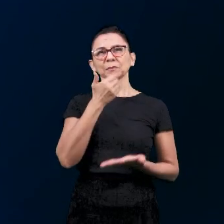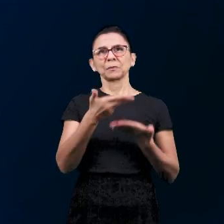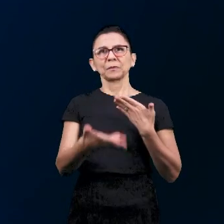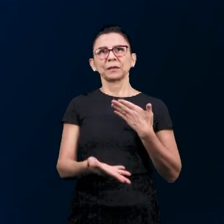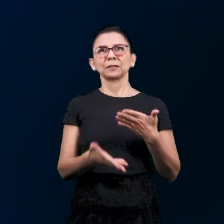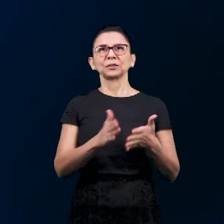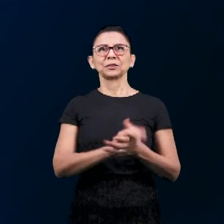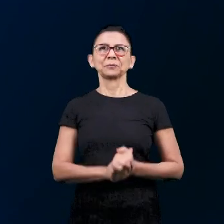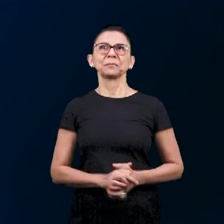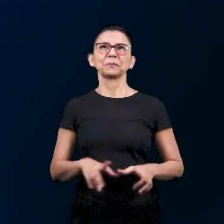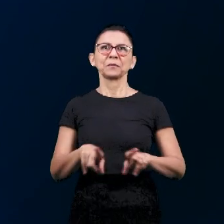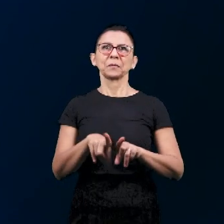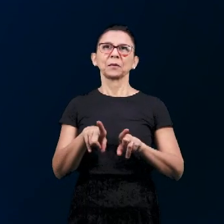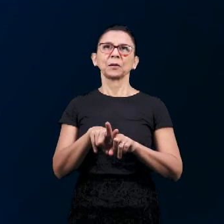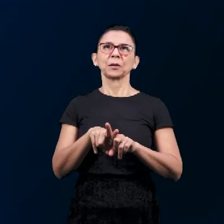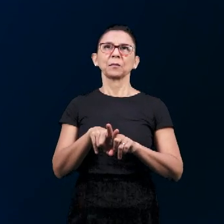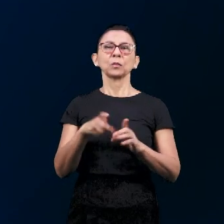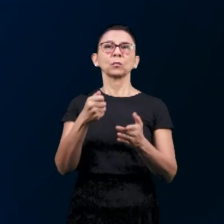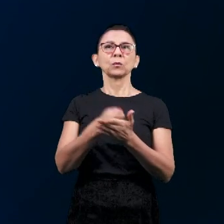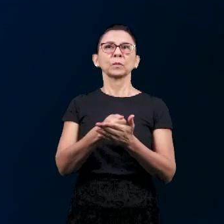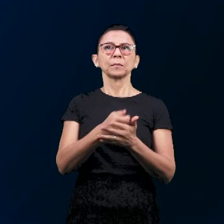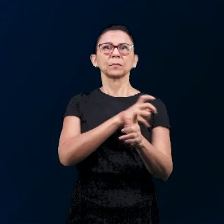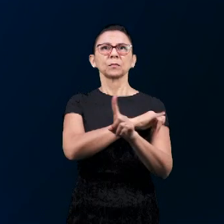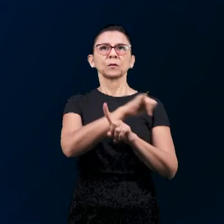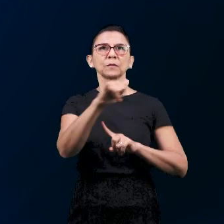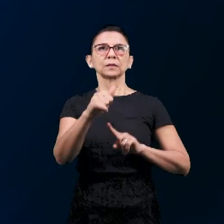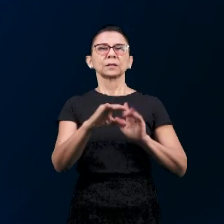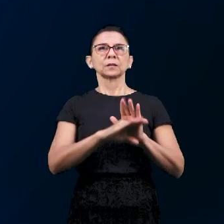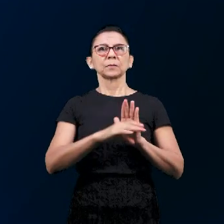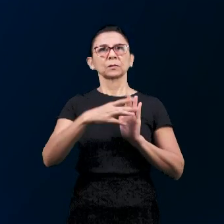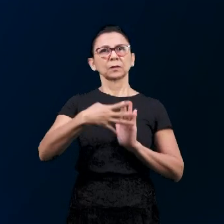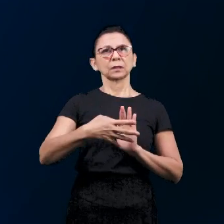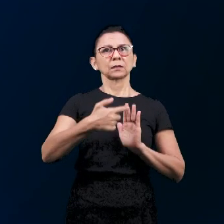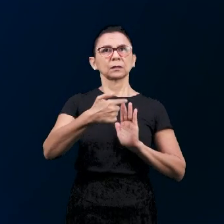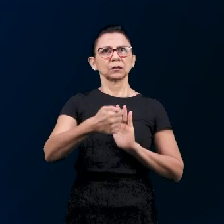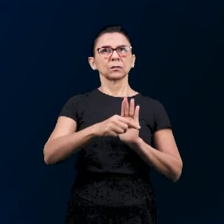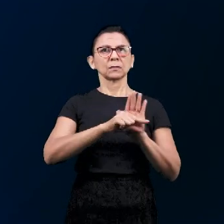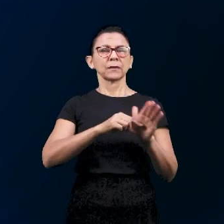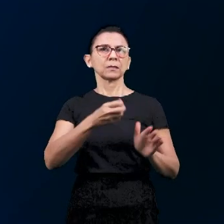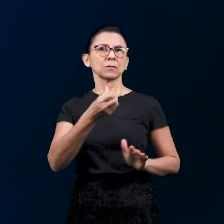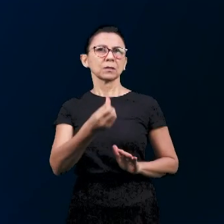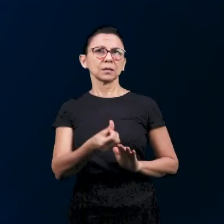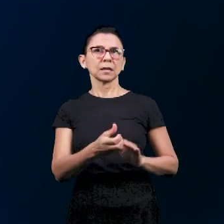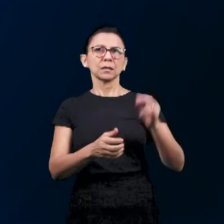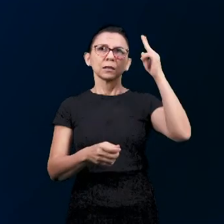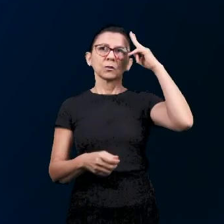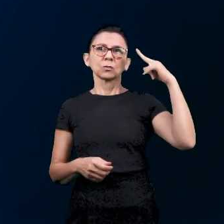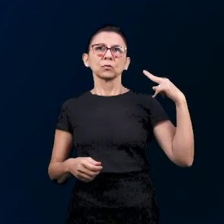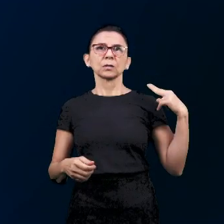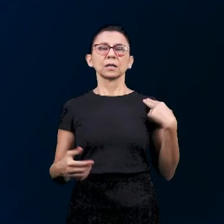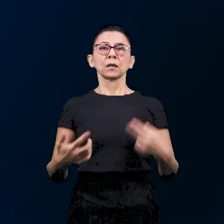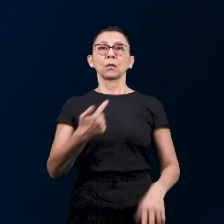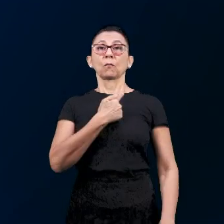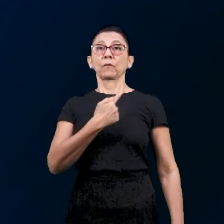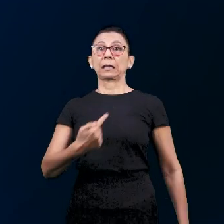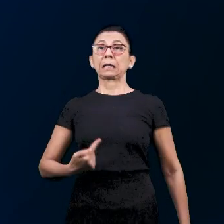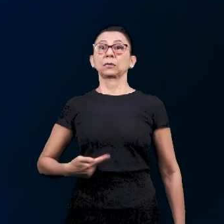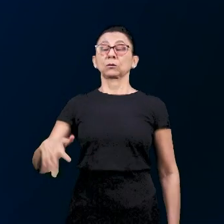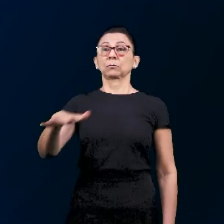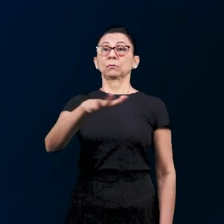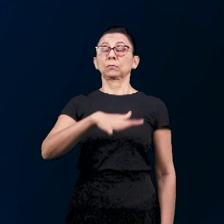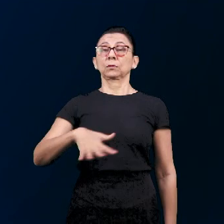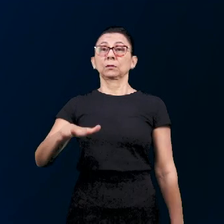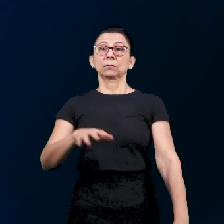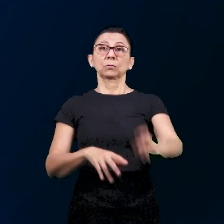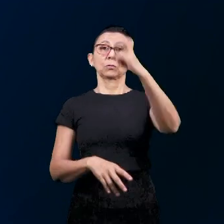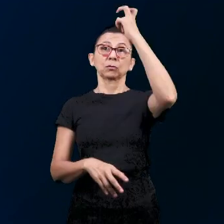chapitre 42, verset 6. Joseph, donc, il était gouverneur de cette terre. Il vendait à tous les peuples de la terre. Et les